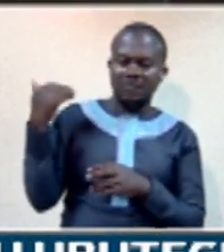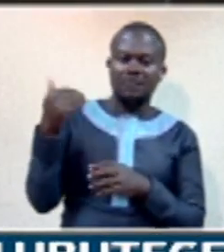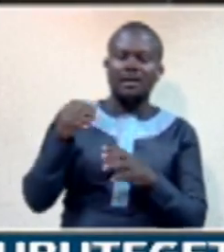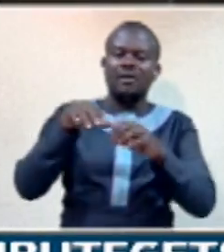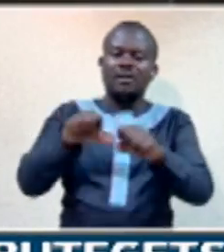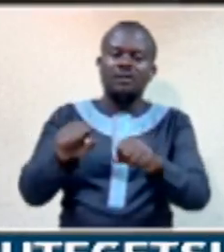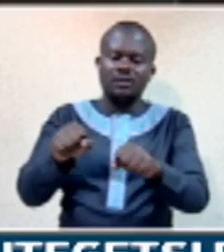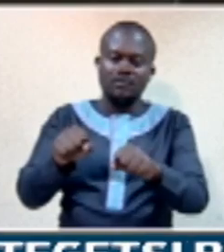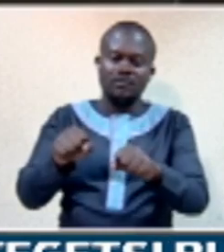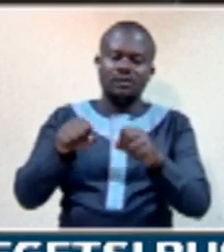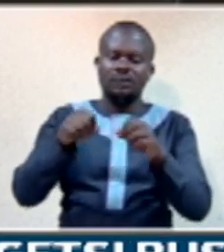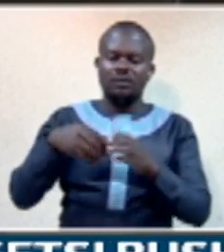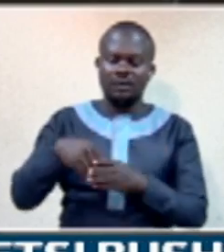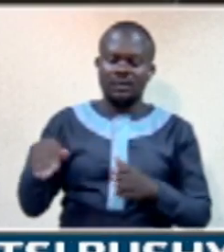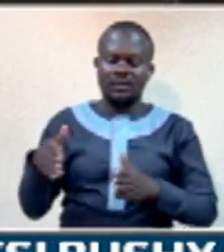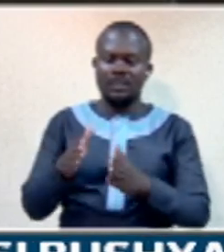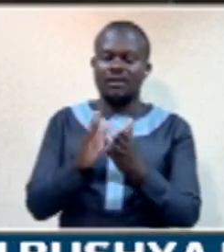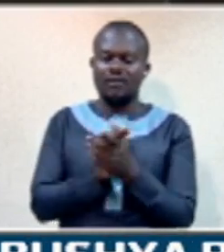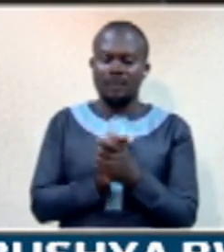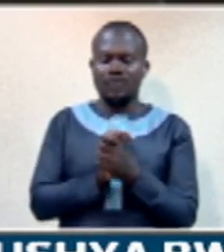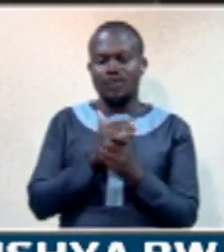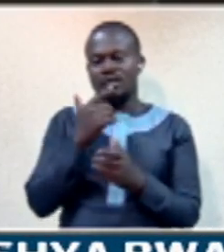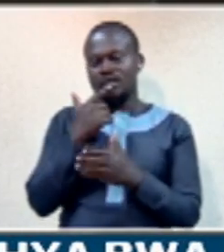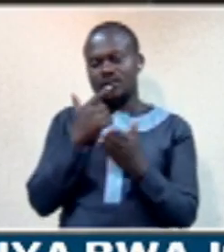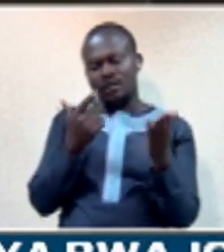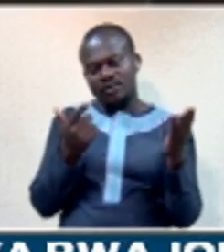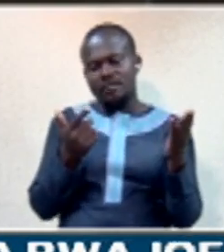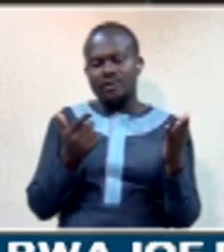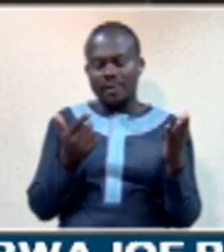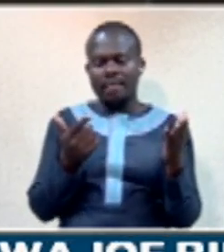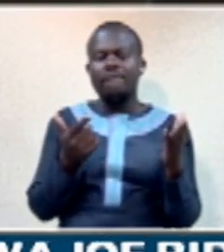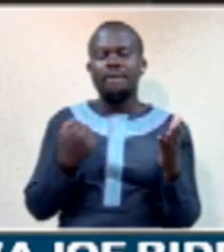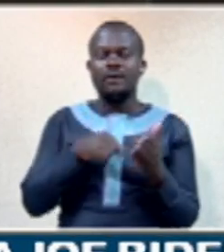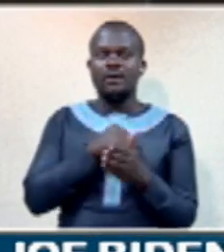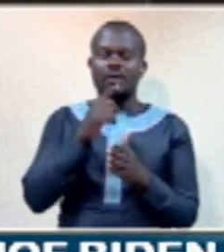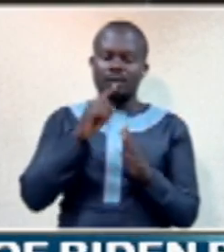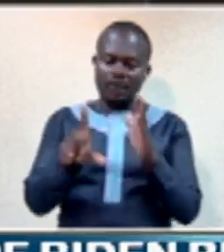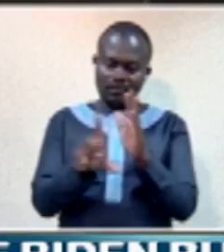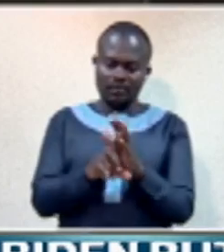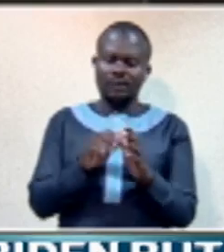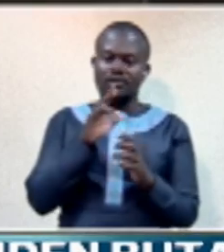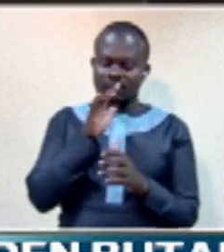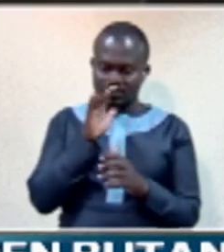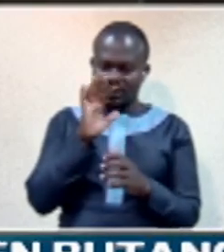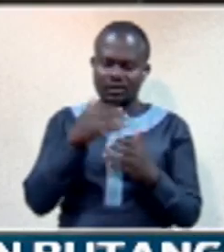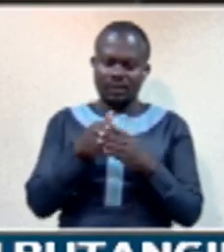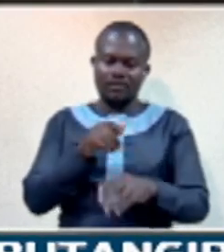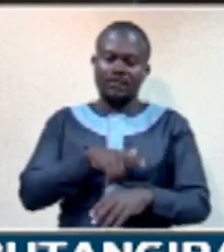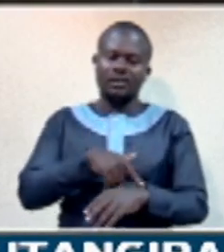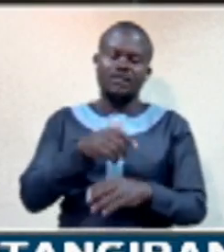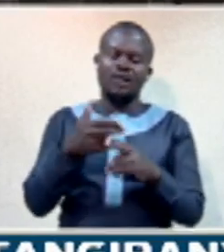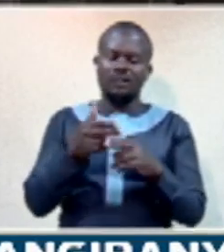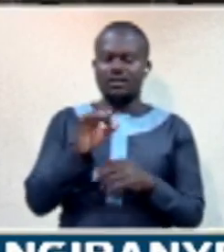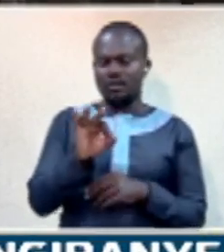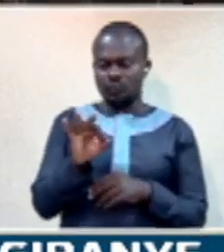bayifashe mu nzira, so bisaba tuba oblige gutegereza. Twageze ku kazi hafi saa